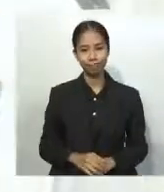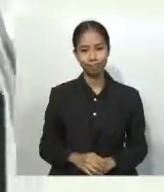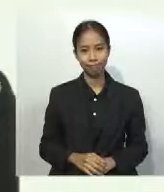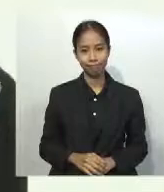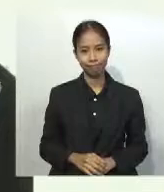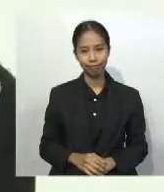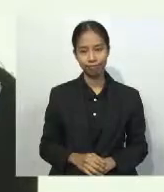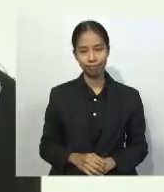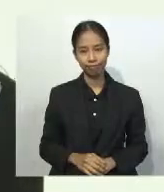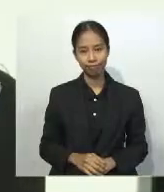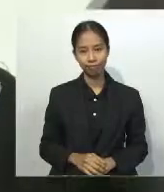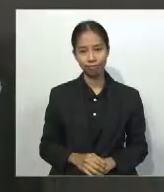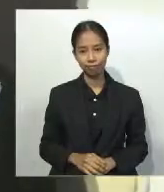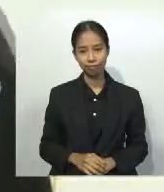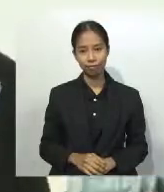แกก็บอกว่าม